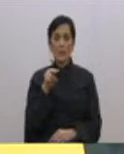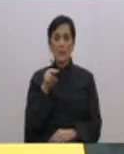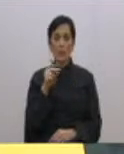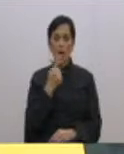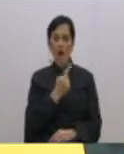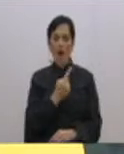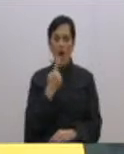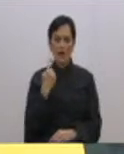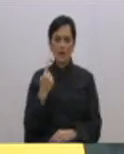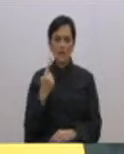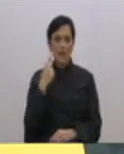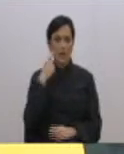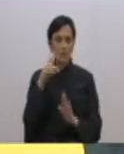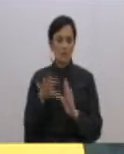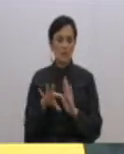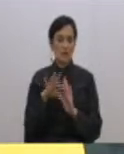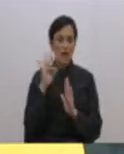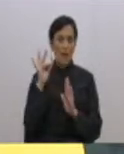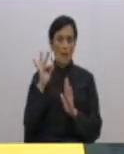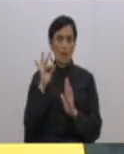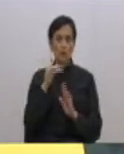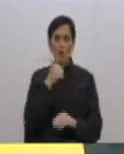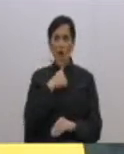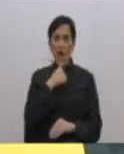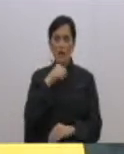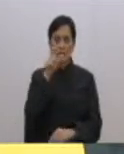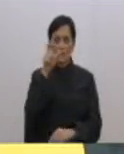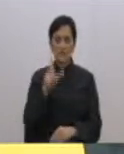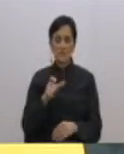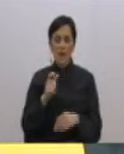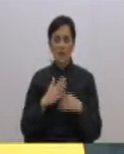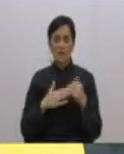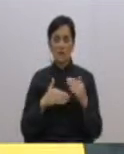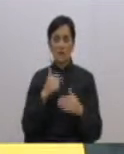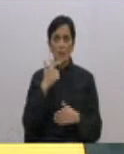ert-erti gamorcheuli dargis eksperti